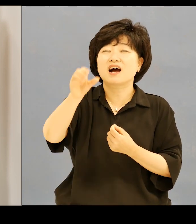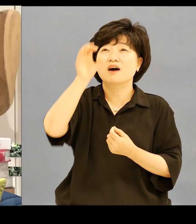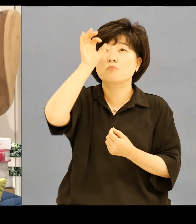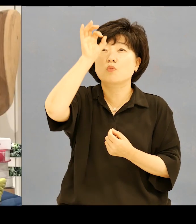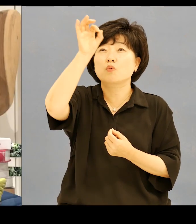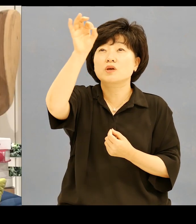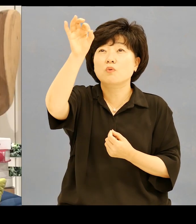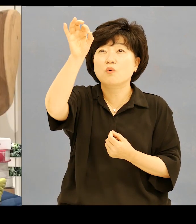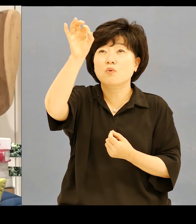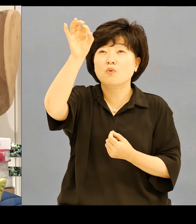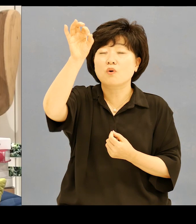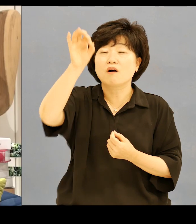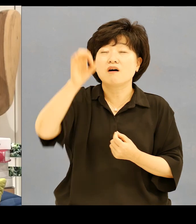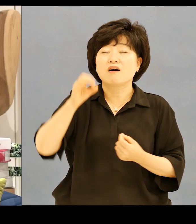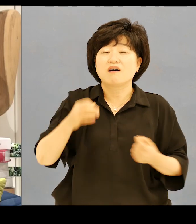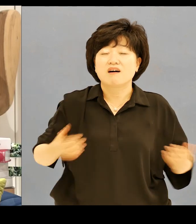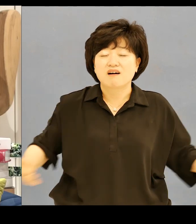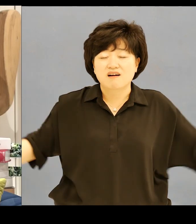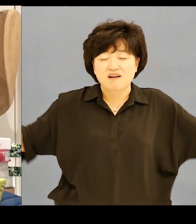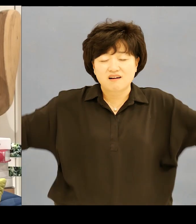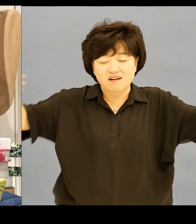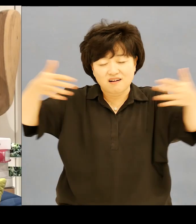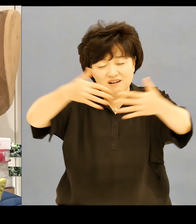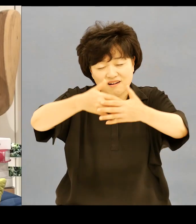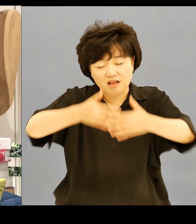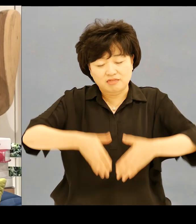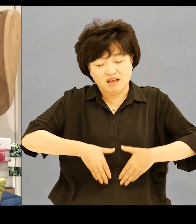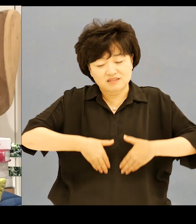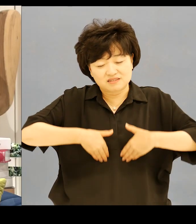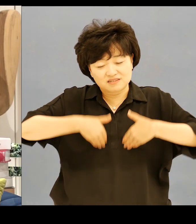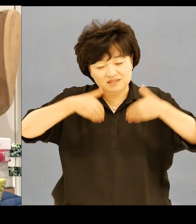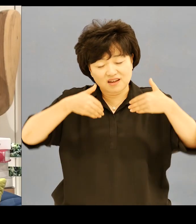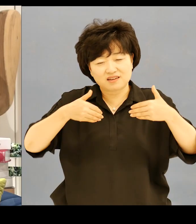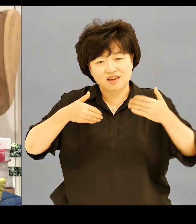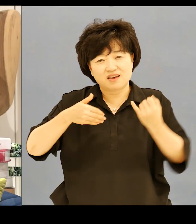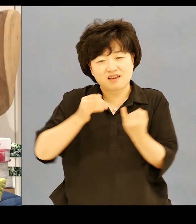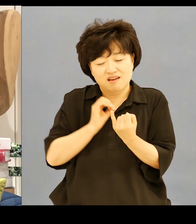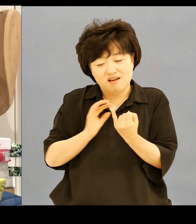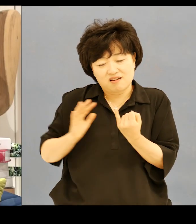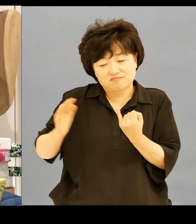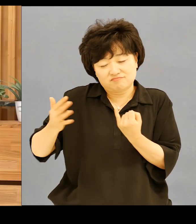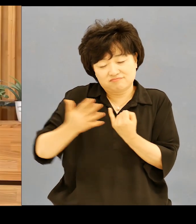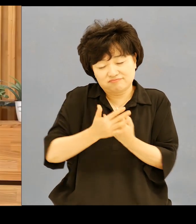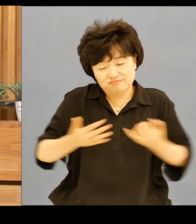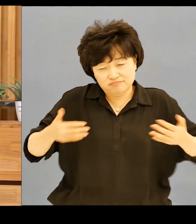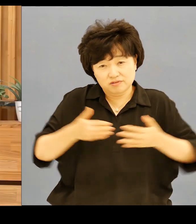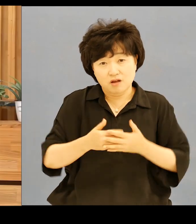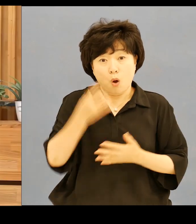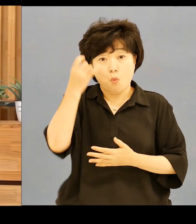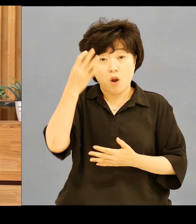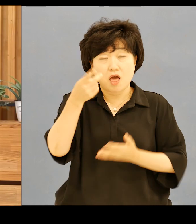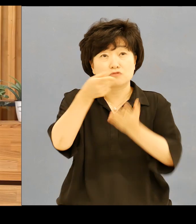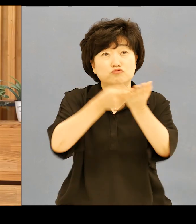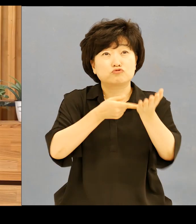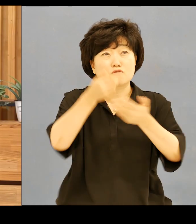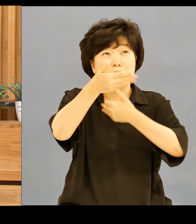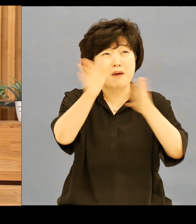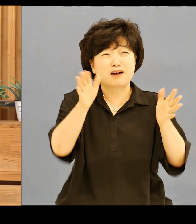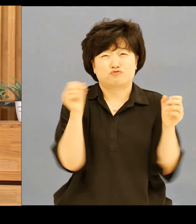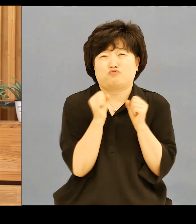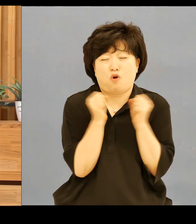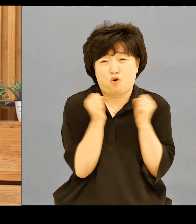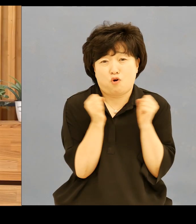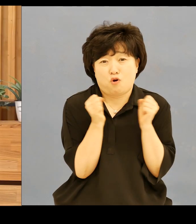그러면서 저를 이렇게 따뜻하게 감싸는 듯한 게 뭔가 원래 수술실은 되게 춥거든요 네. 체온이 따뜻해지는